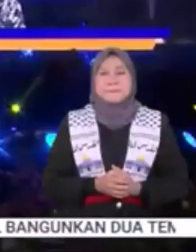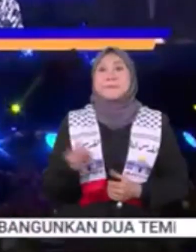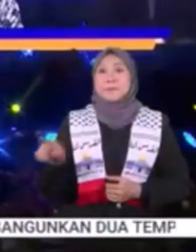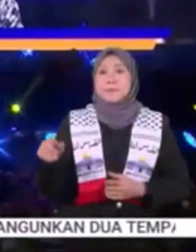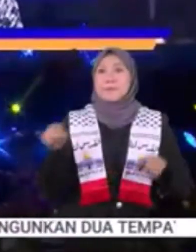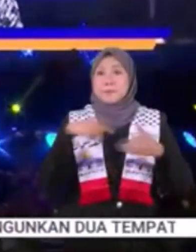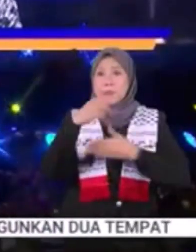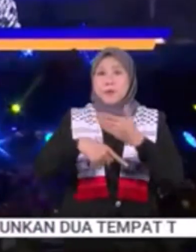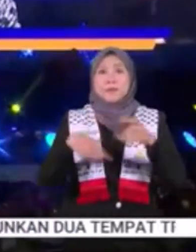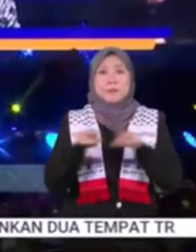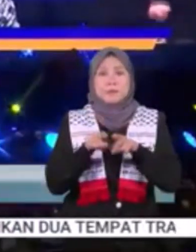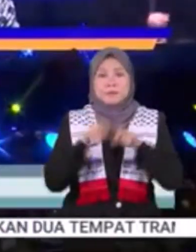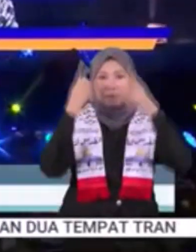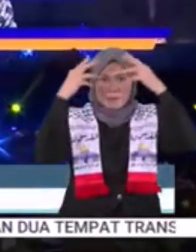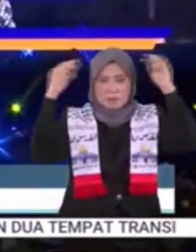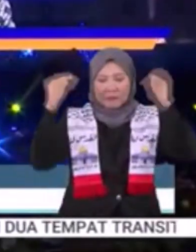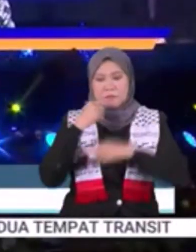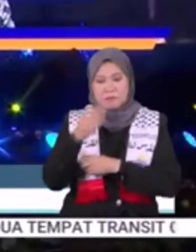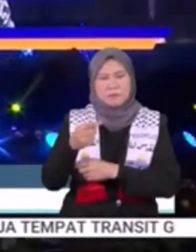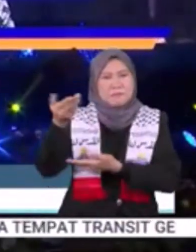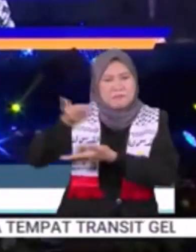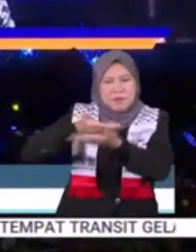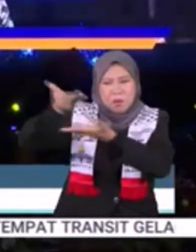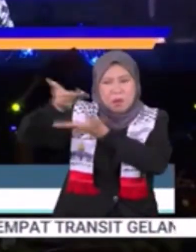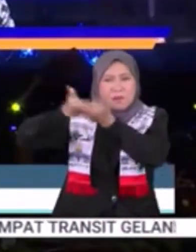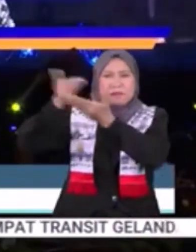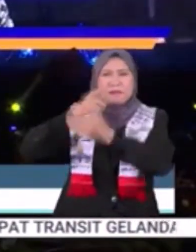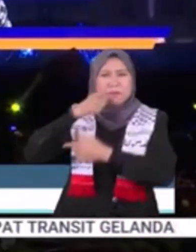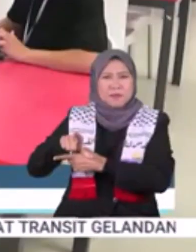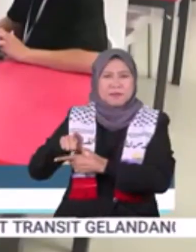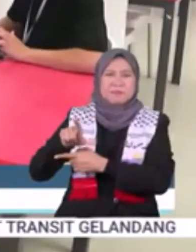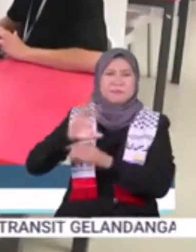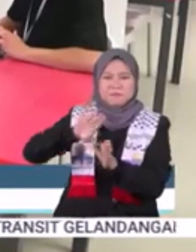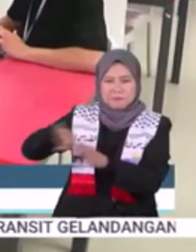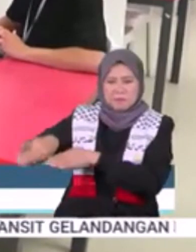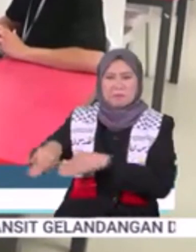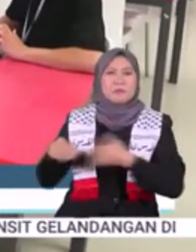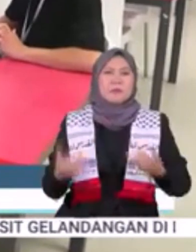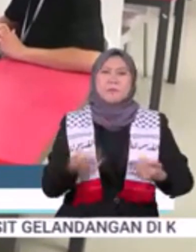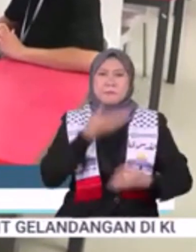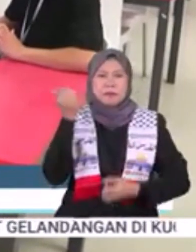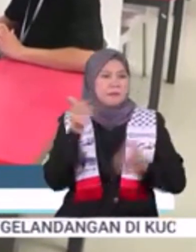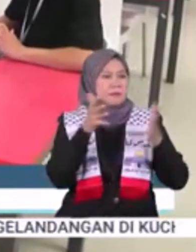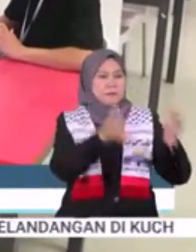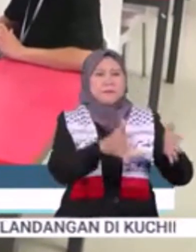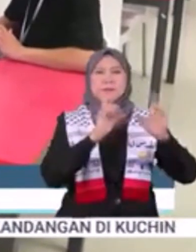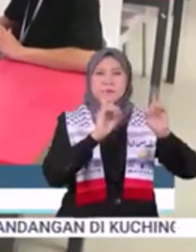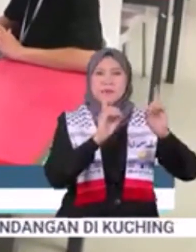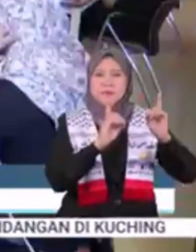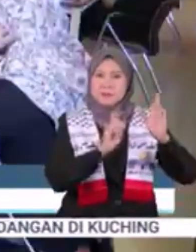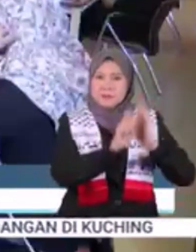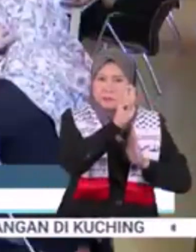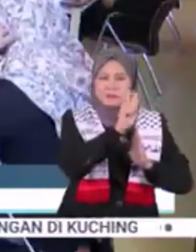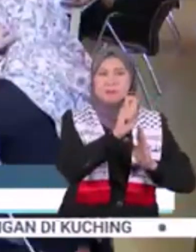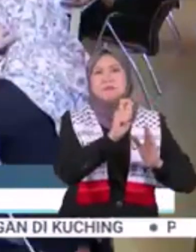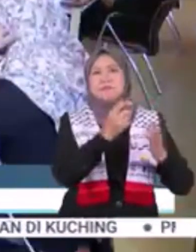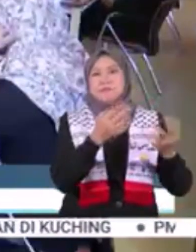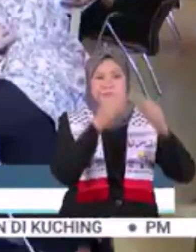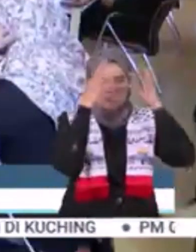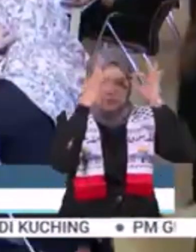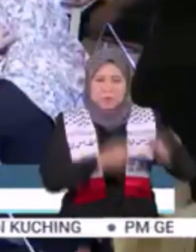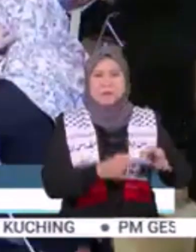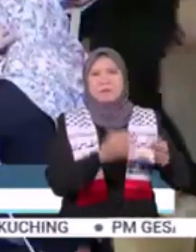Dalam program sama, Perdana Menteri mahu birokrasi lama di Kementerian Pendidikan Tinggi yang membuat keputusan bagi pihak universiti harus